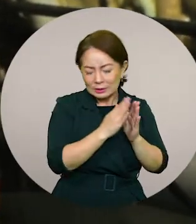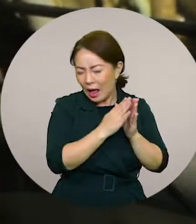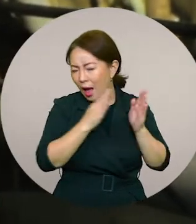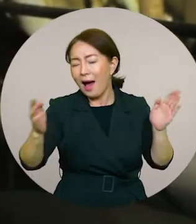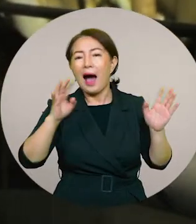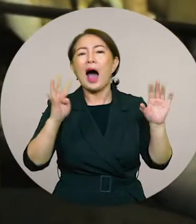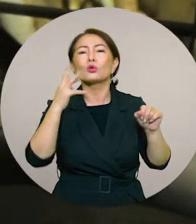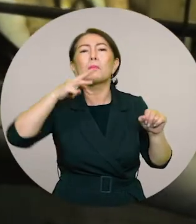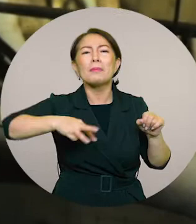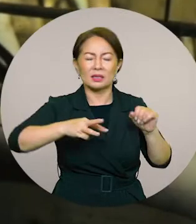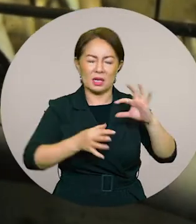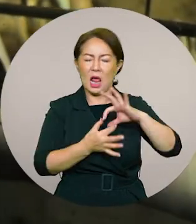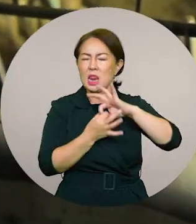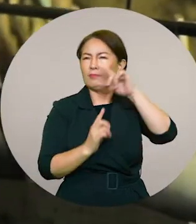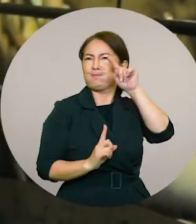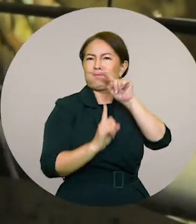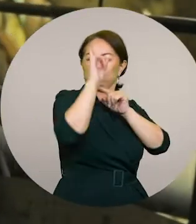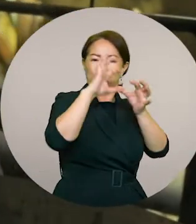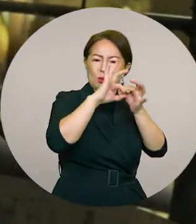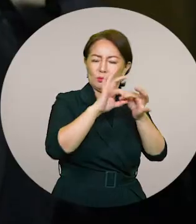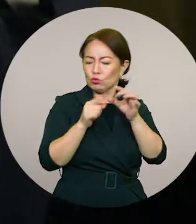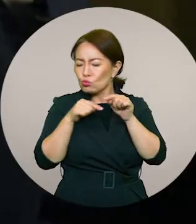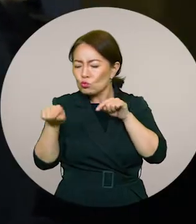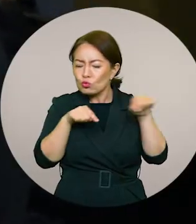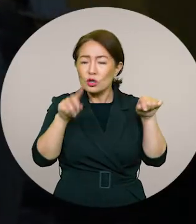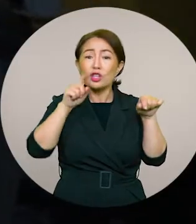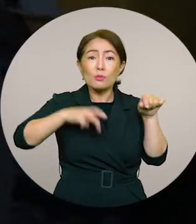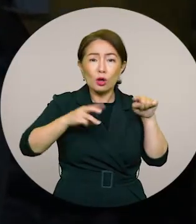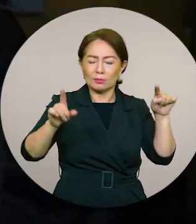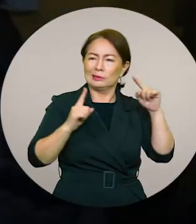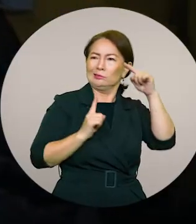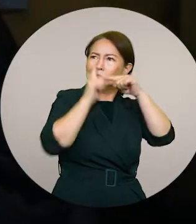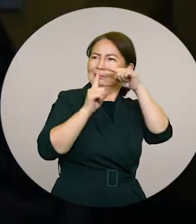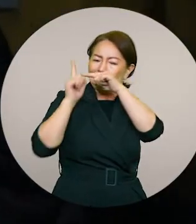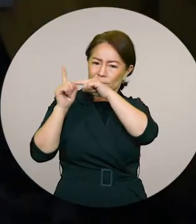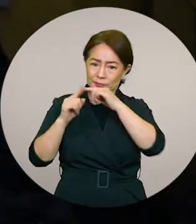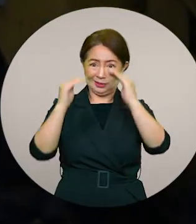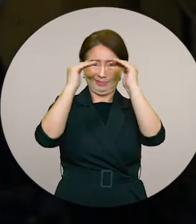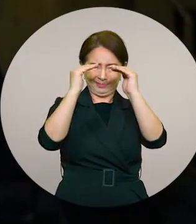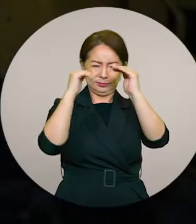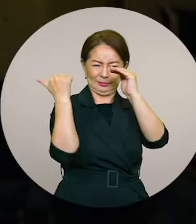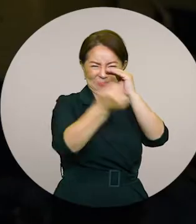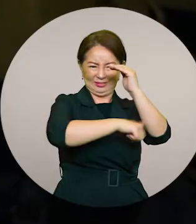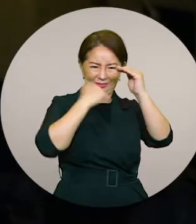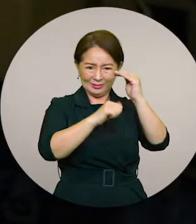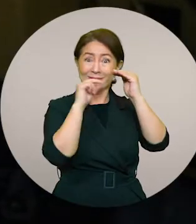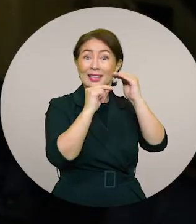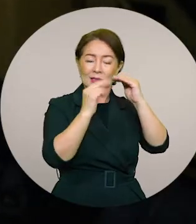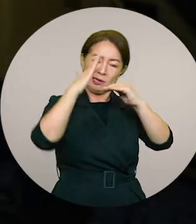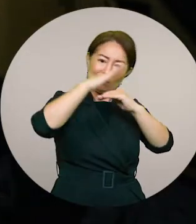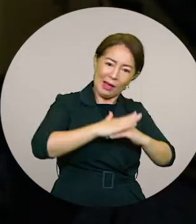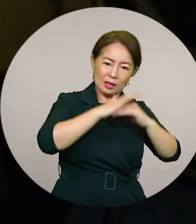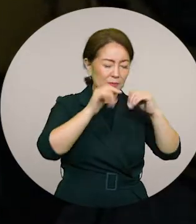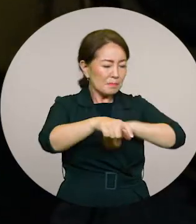хүртэл урттайгаар хоорондоо 1-ээс 2 м-ийн зайтай суулгадаг. Шүршсэн бетоны бэхжээлд суулгасан болтны даацыг